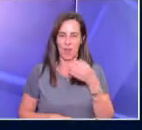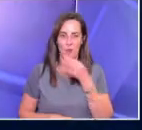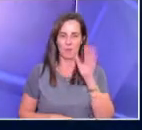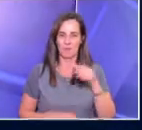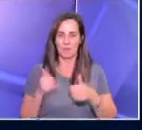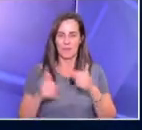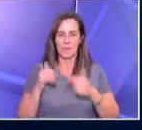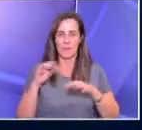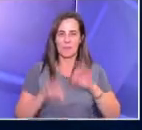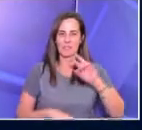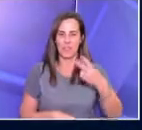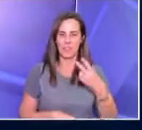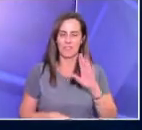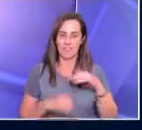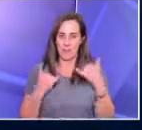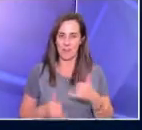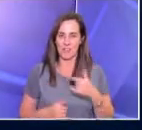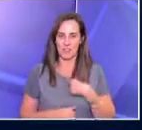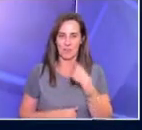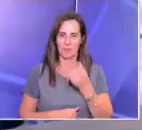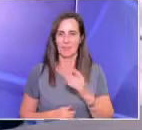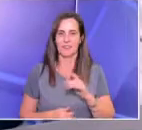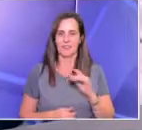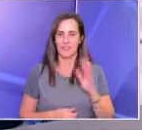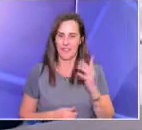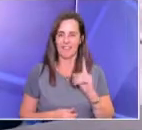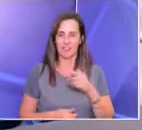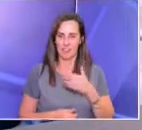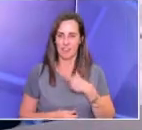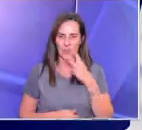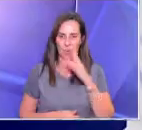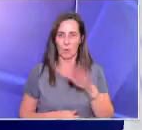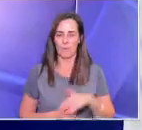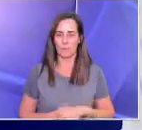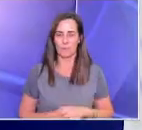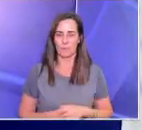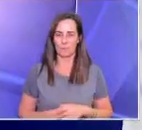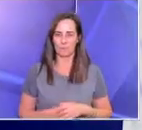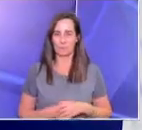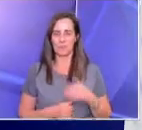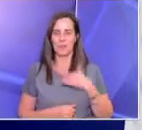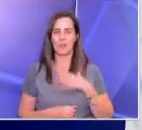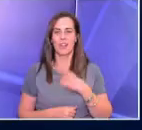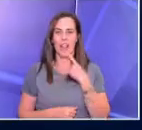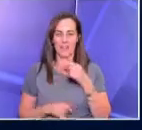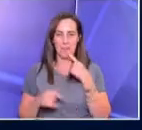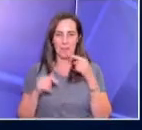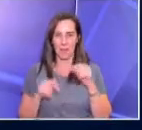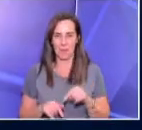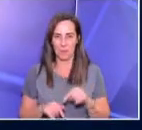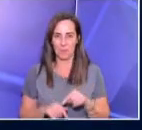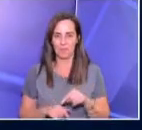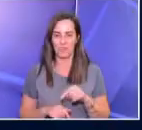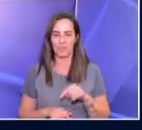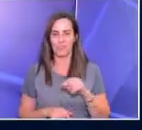ברקוביץ' בסיבוב השני. אני רגע... אז גם עכשיו אני אומרת, כנראה שאנחנו נראה אותו. אני רוצה רגע להגיד לכם, אמרנו פה בצד